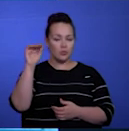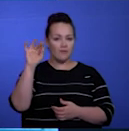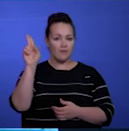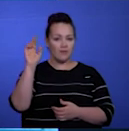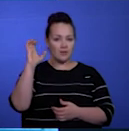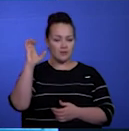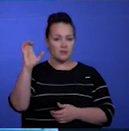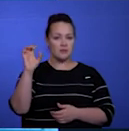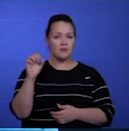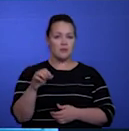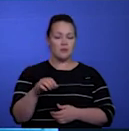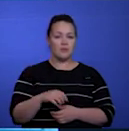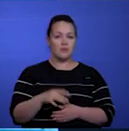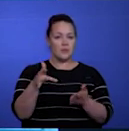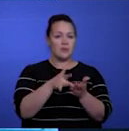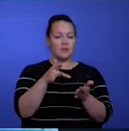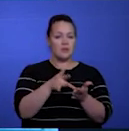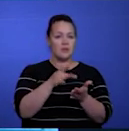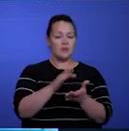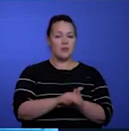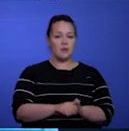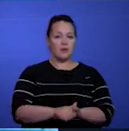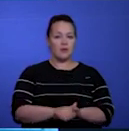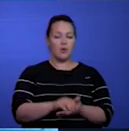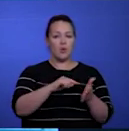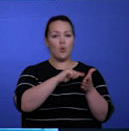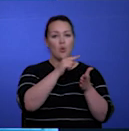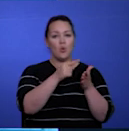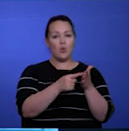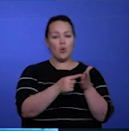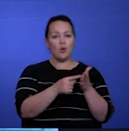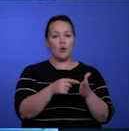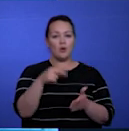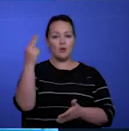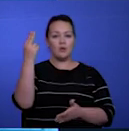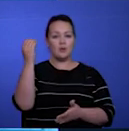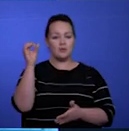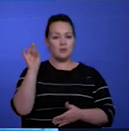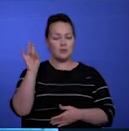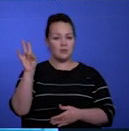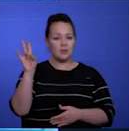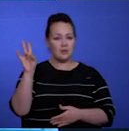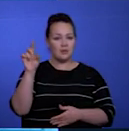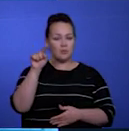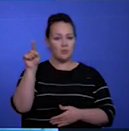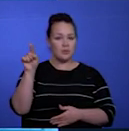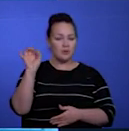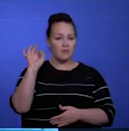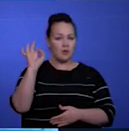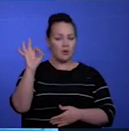к проверяем корень цен приставка о